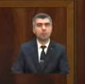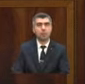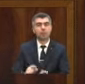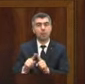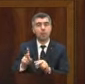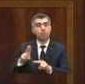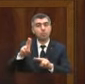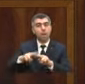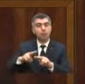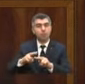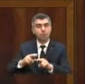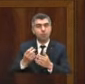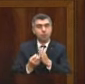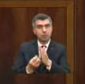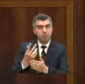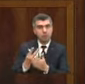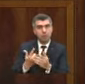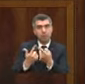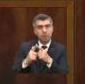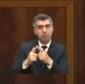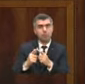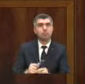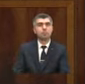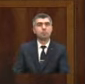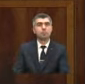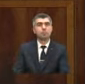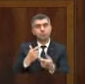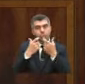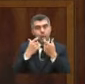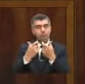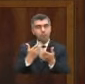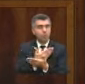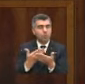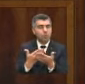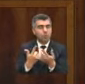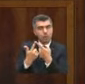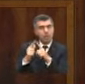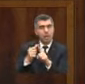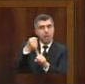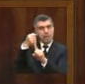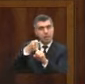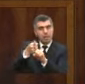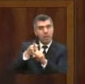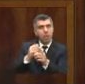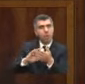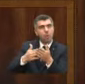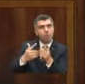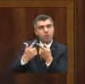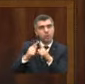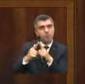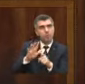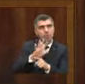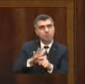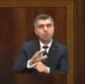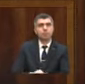للقيادة تسهر بصفة خاصة على تتبع تنفيذ هذا الإصلاح وتنسيق التدخلات مختلف